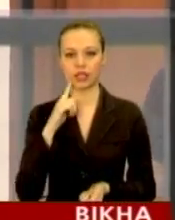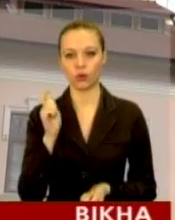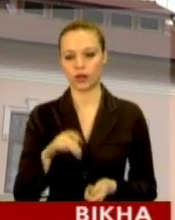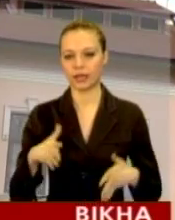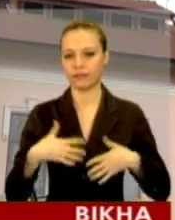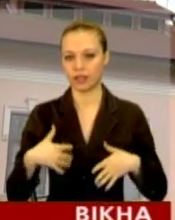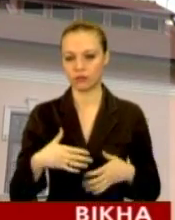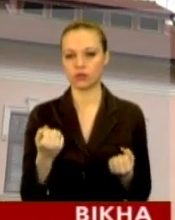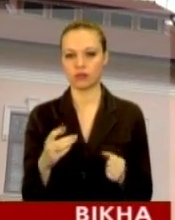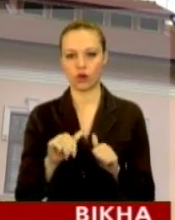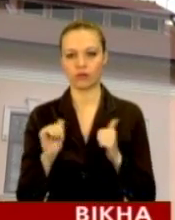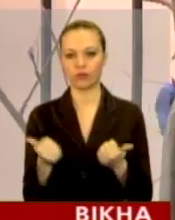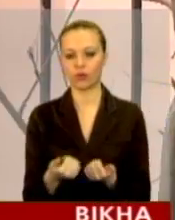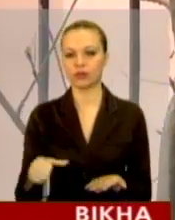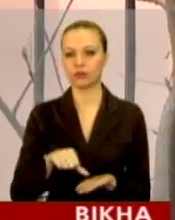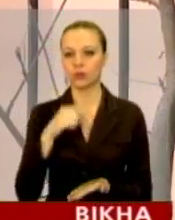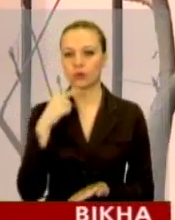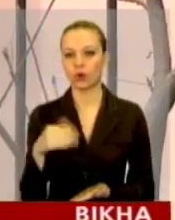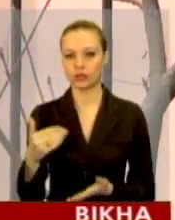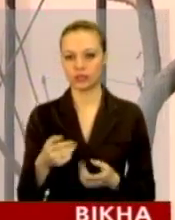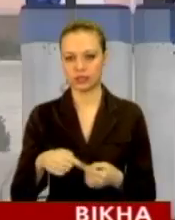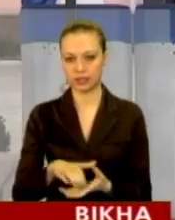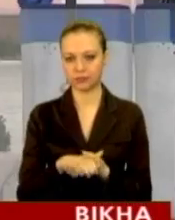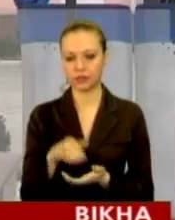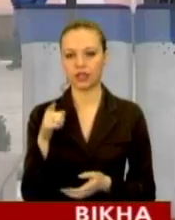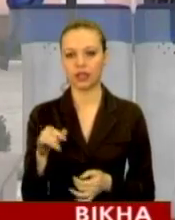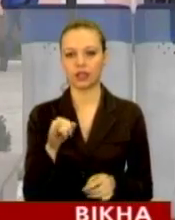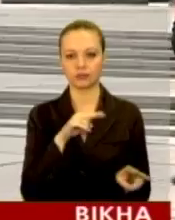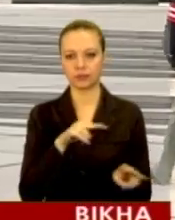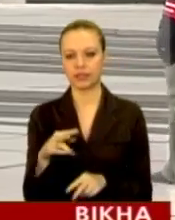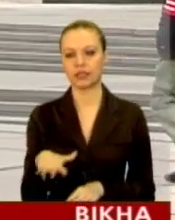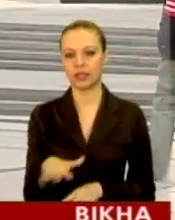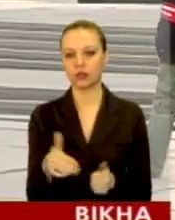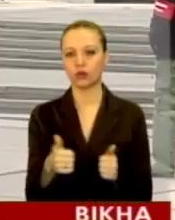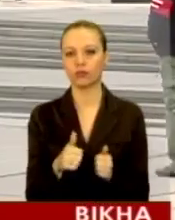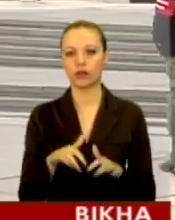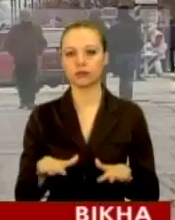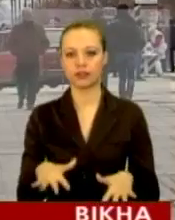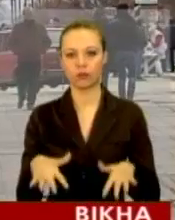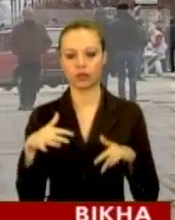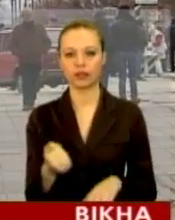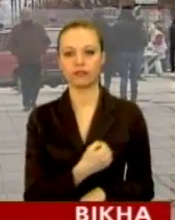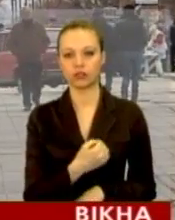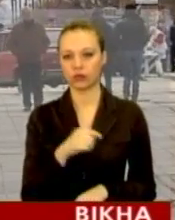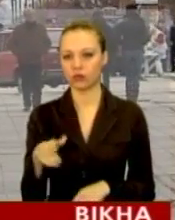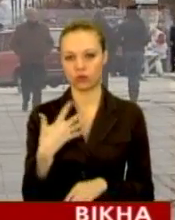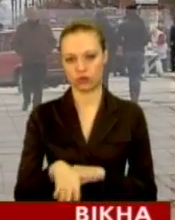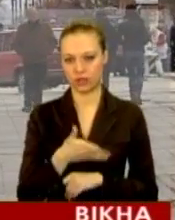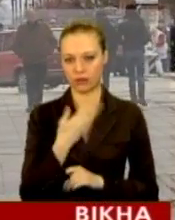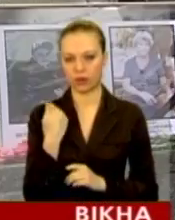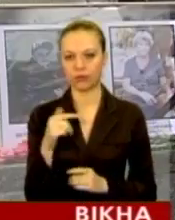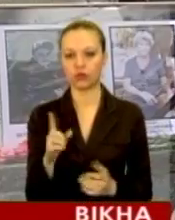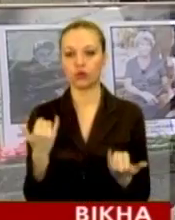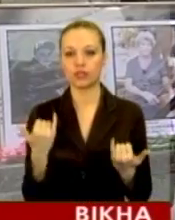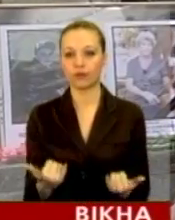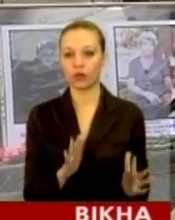в Криму тримають в облозі представники проросійських дружин. Вони ж патрулюють територію біля місцевого парламенту. Військовиків там уже нема. Що